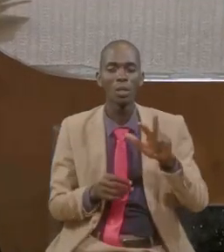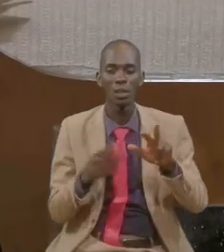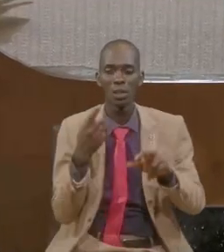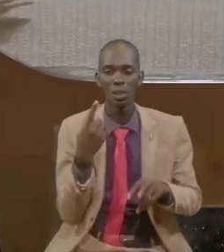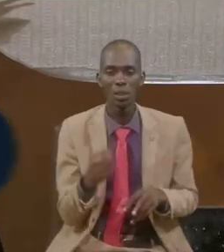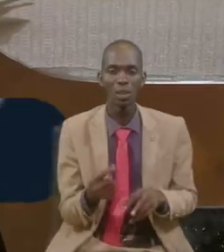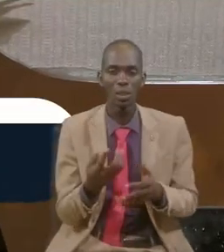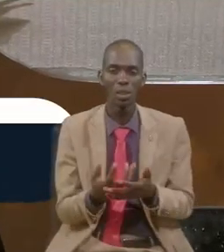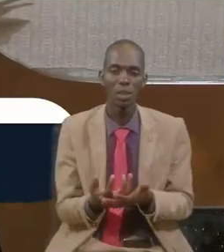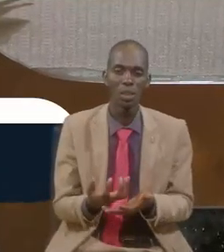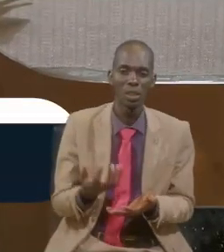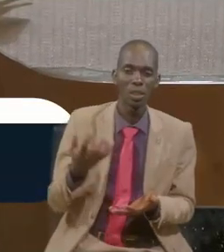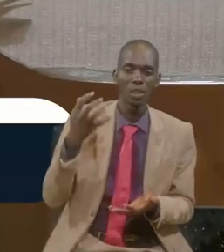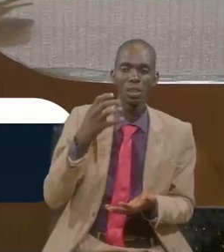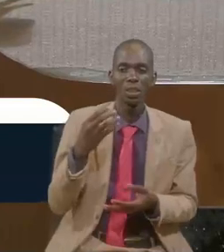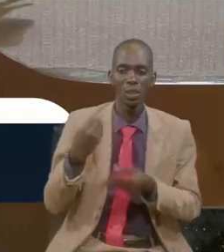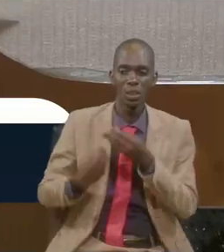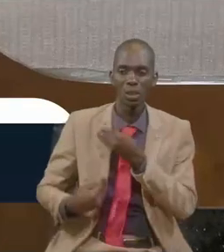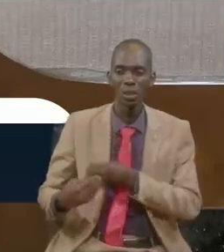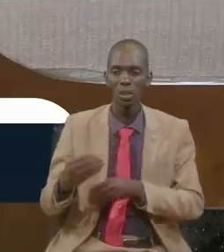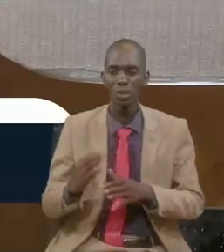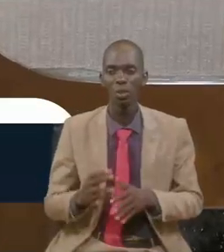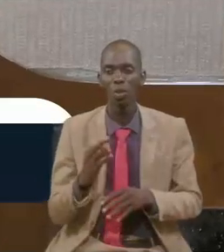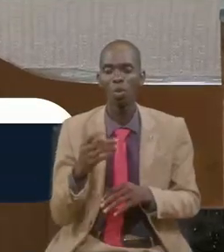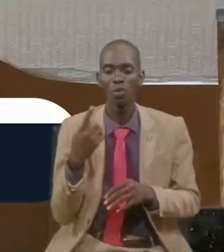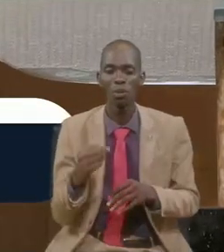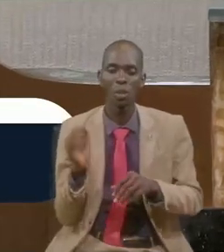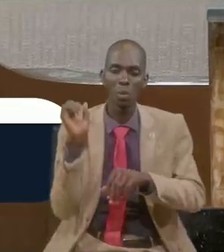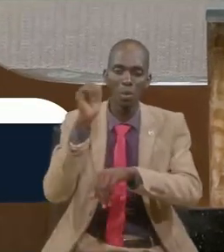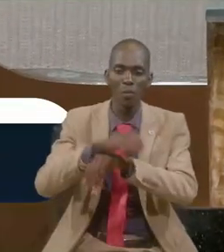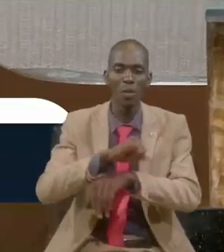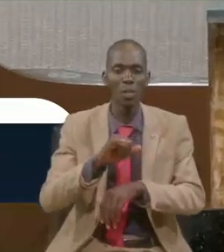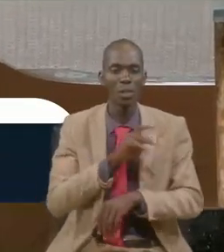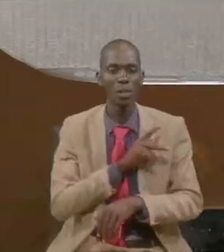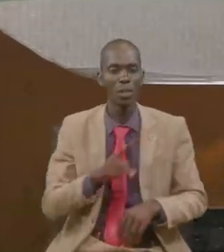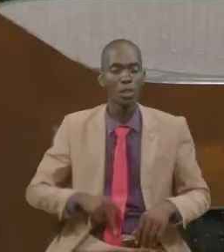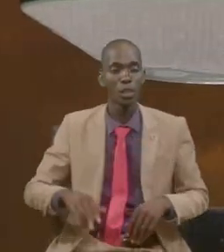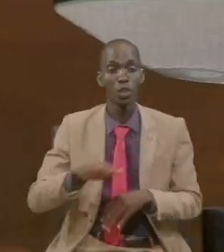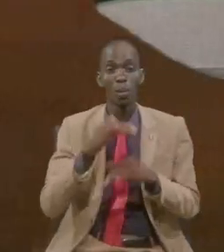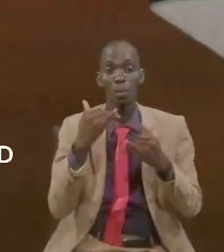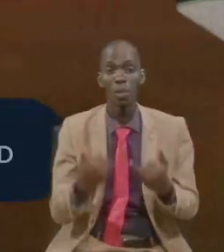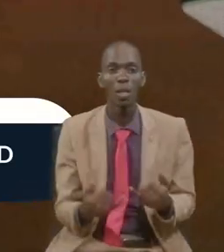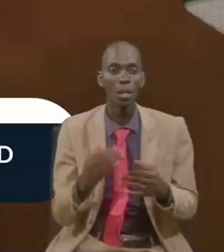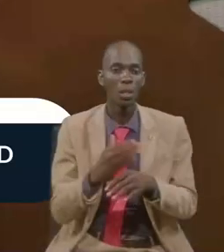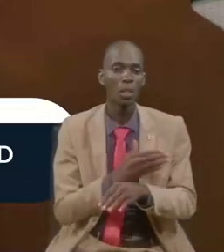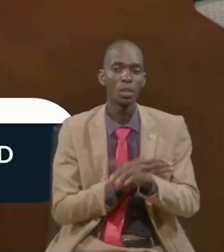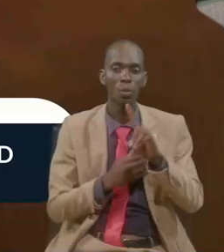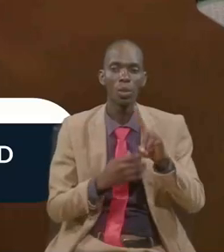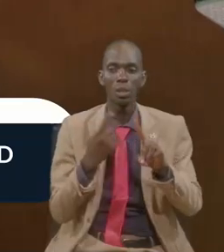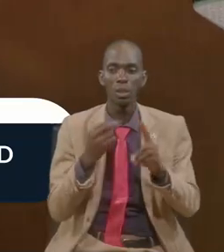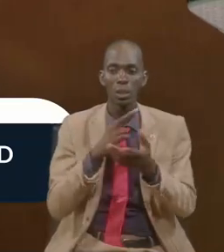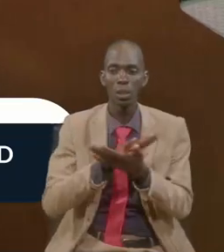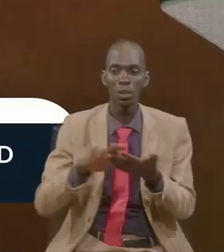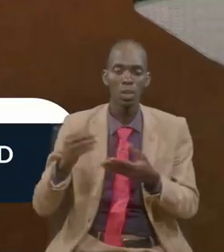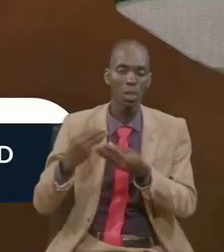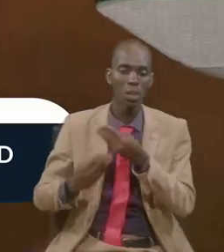3, les héritiers riches du royaume dominant. Numéro 1 ici, les